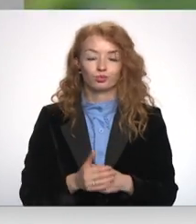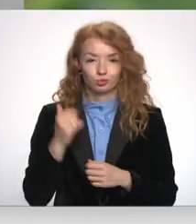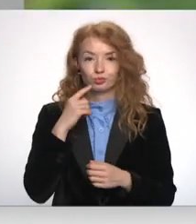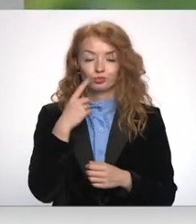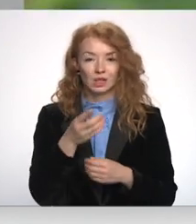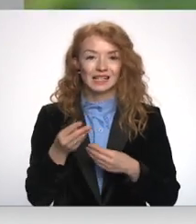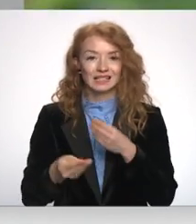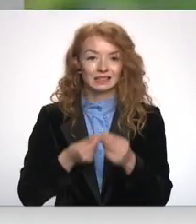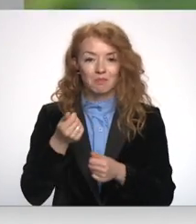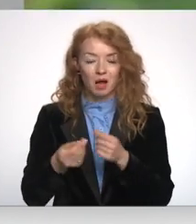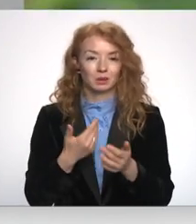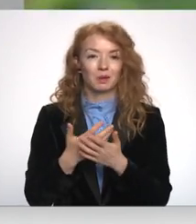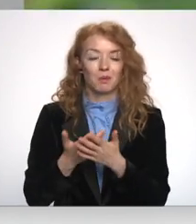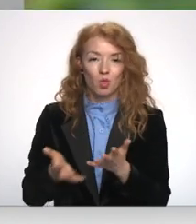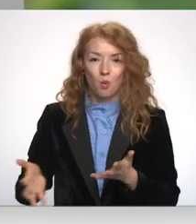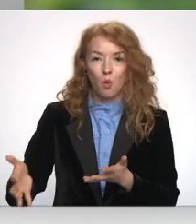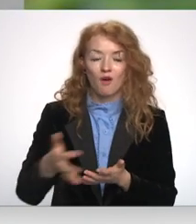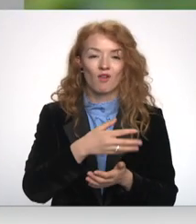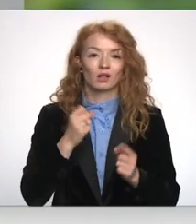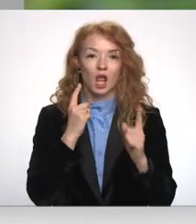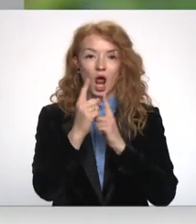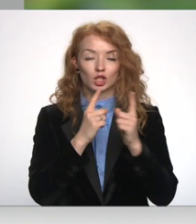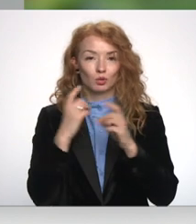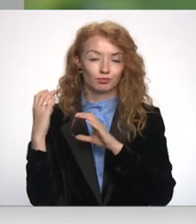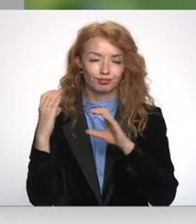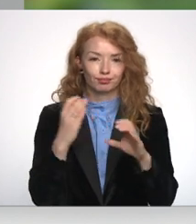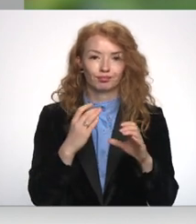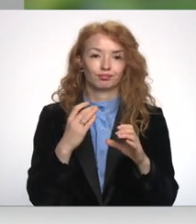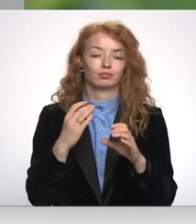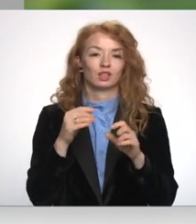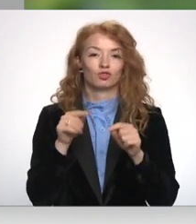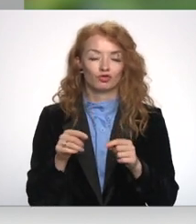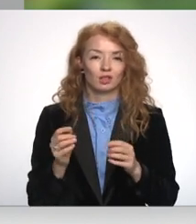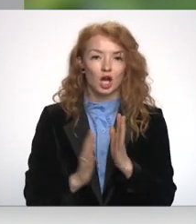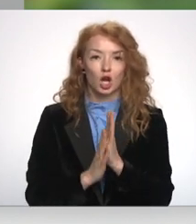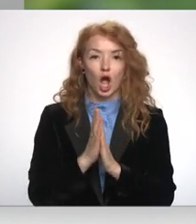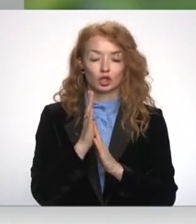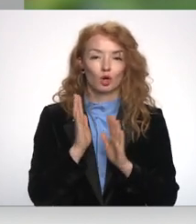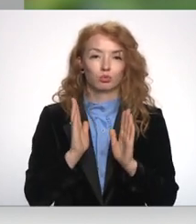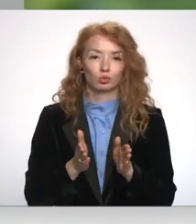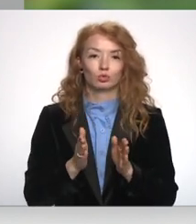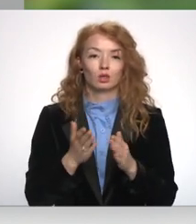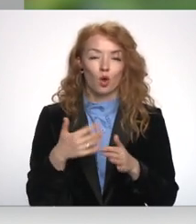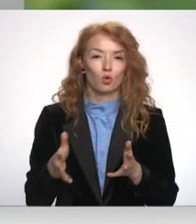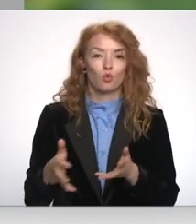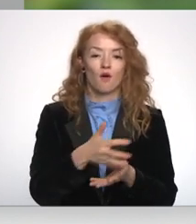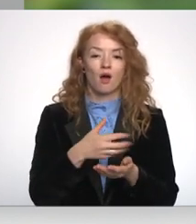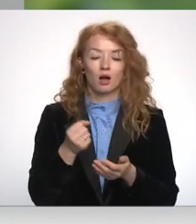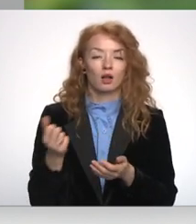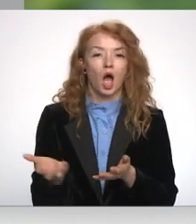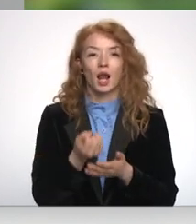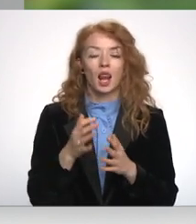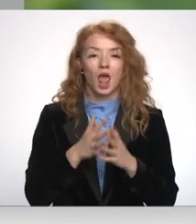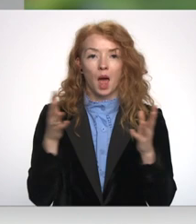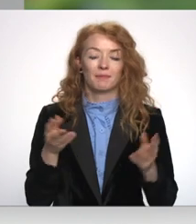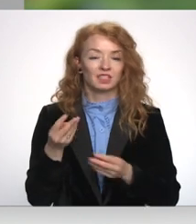izmaksas, novākšanas, transporta izmaksas, šī raža būs jau novākta ar lielām izmaksām,